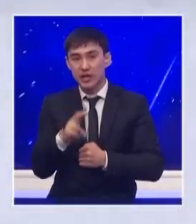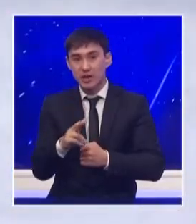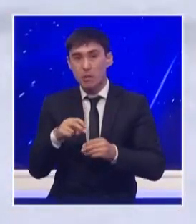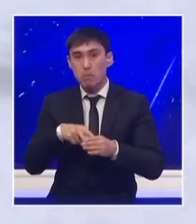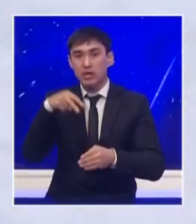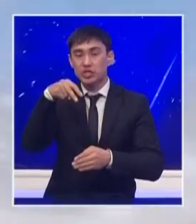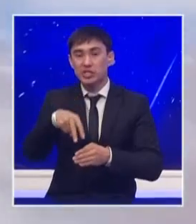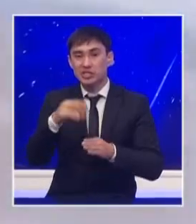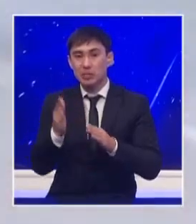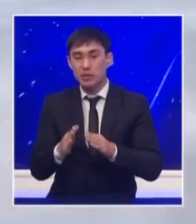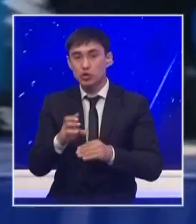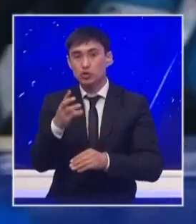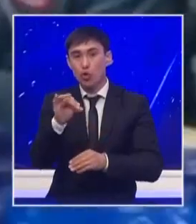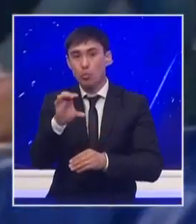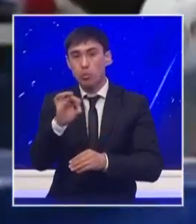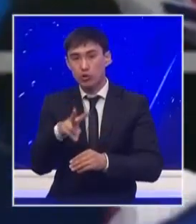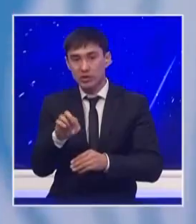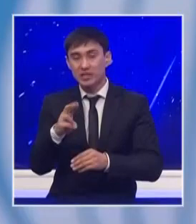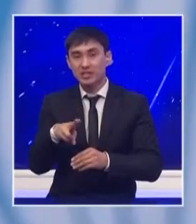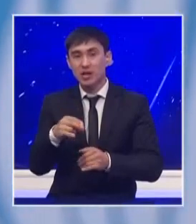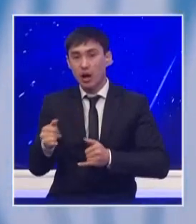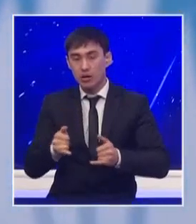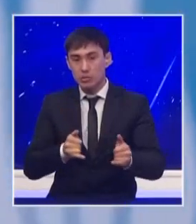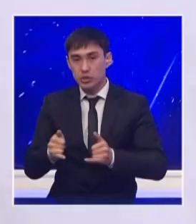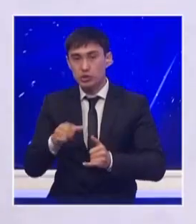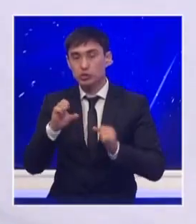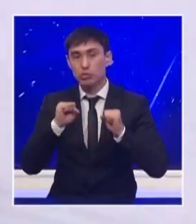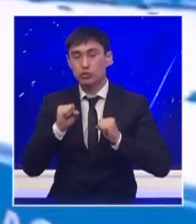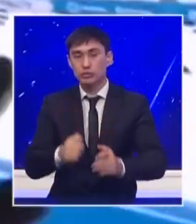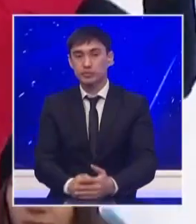прыжки с трамплина Сноубординг и конькобежный спорт